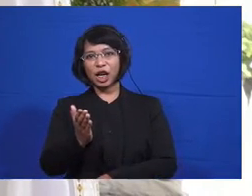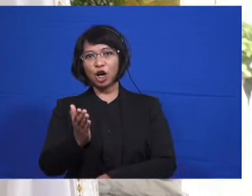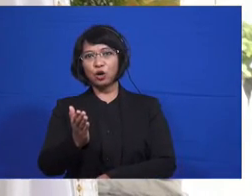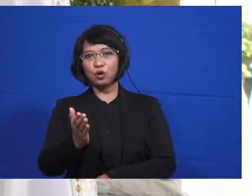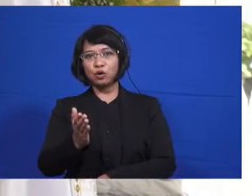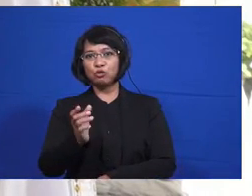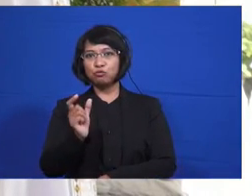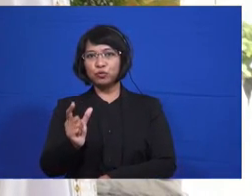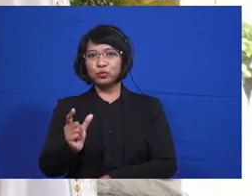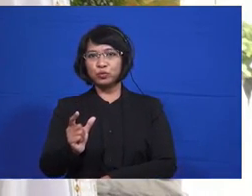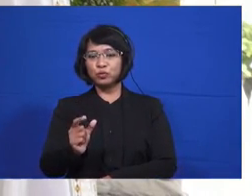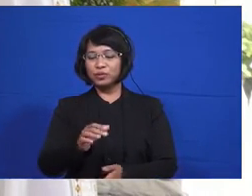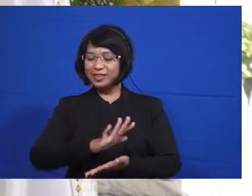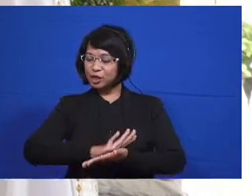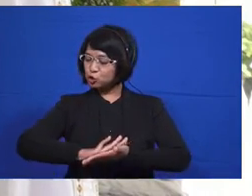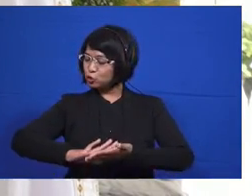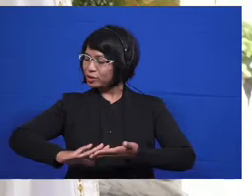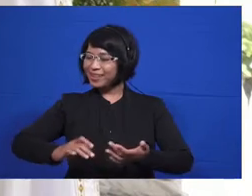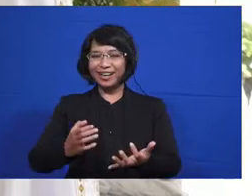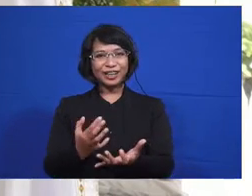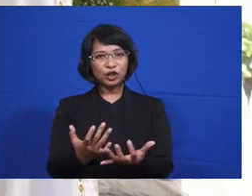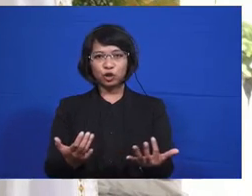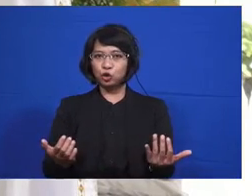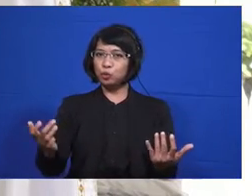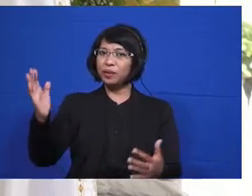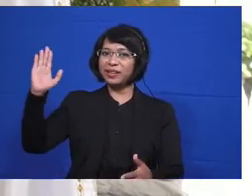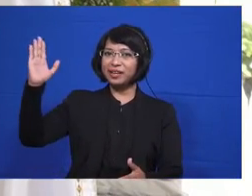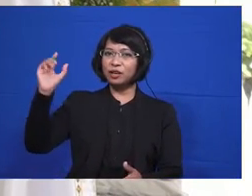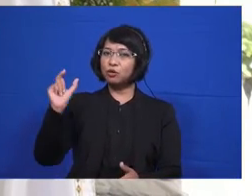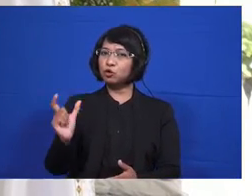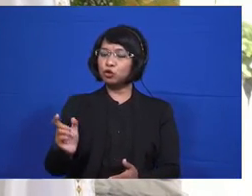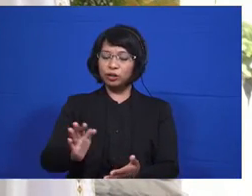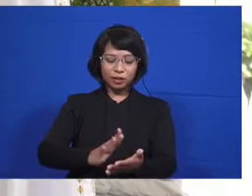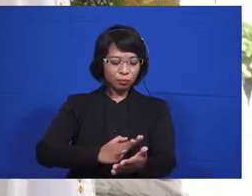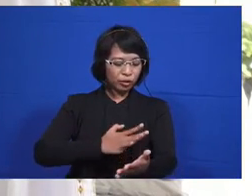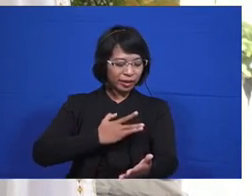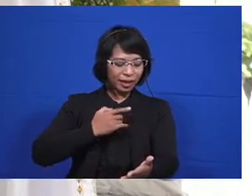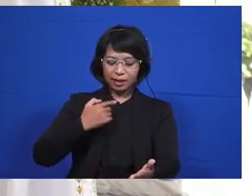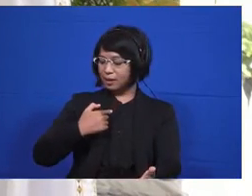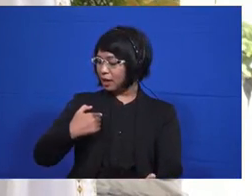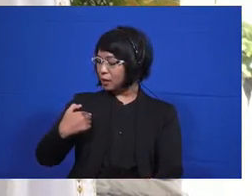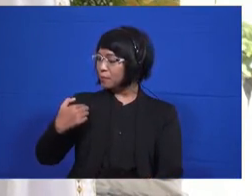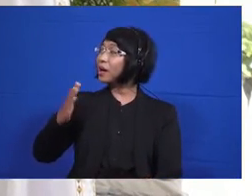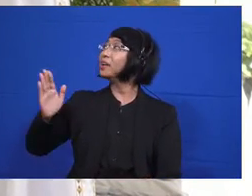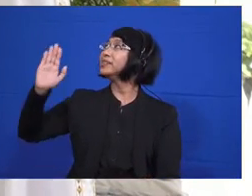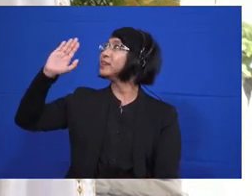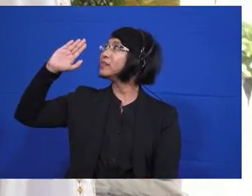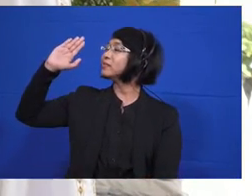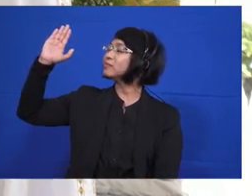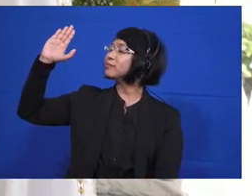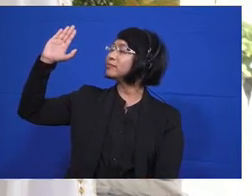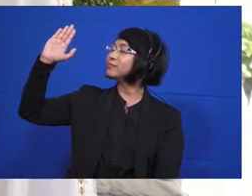demi kesucian umat-Nya dan demi kemuliaan nama-Nya.